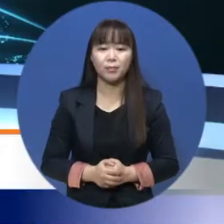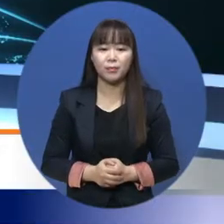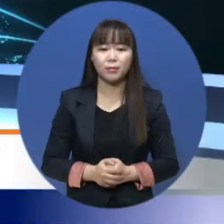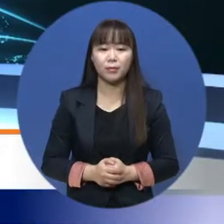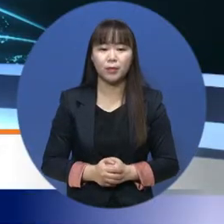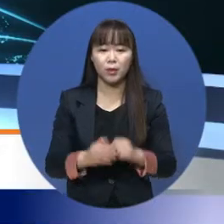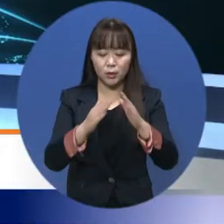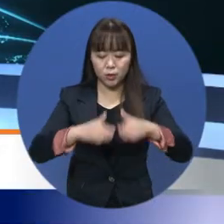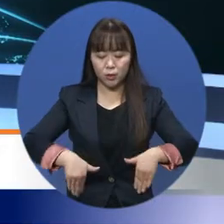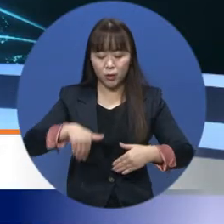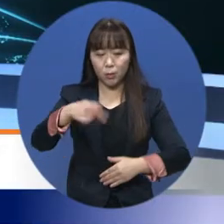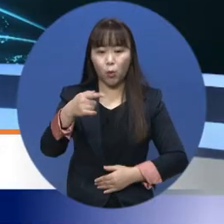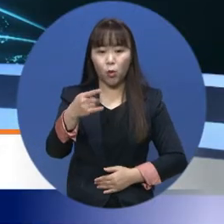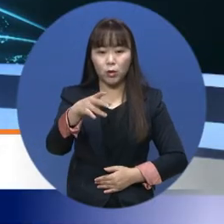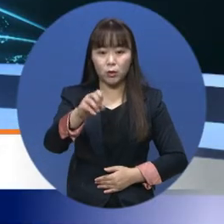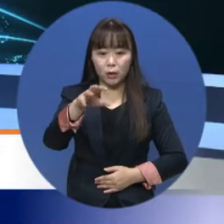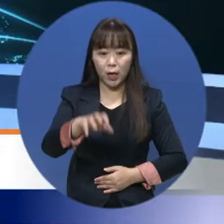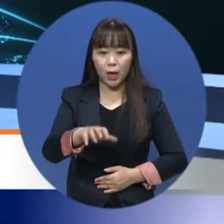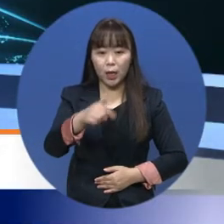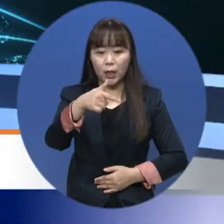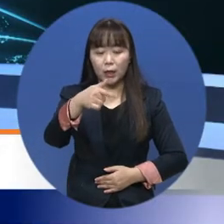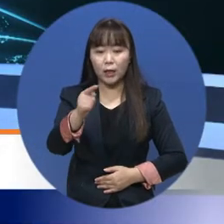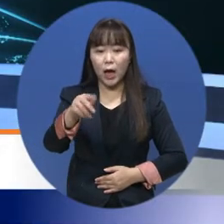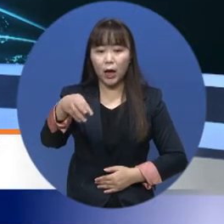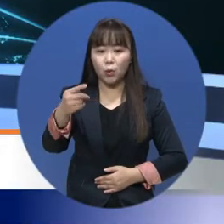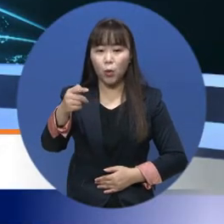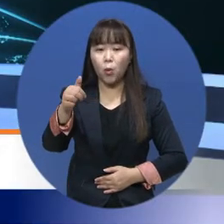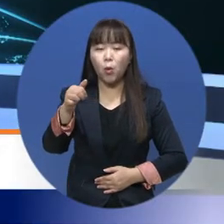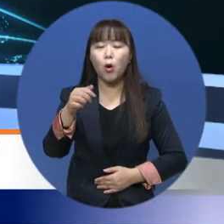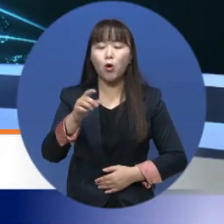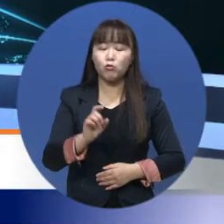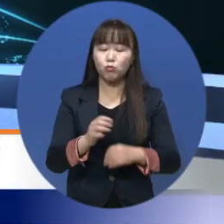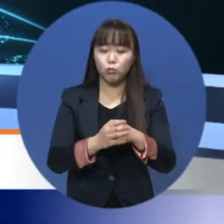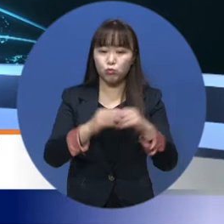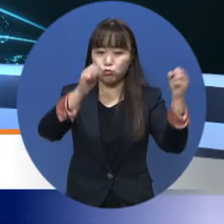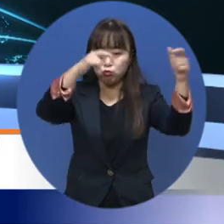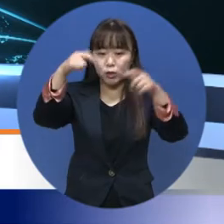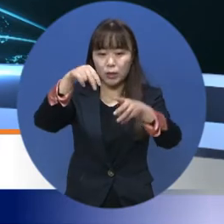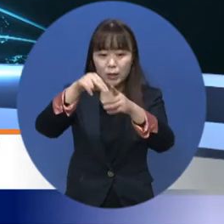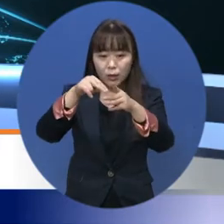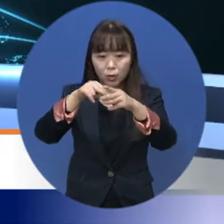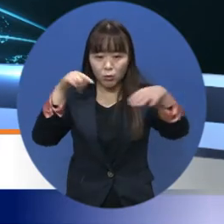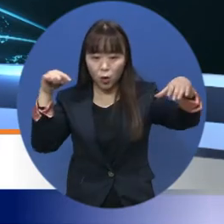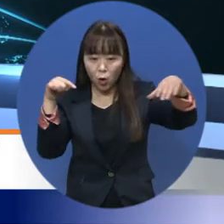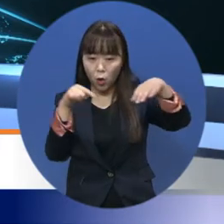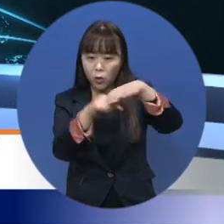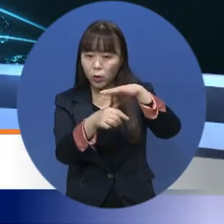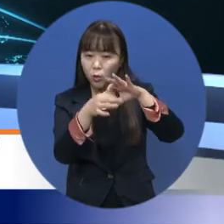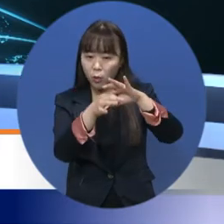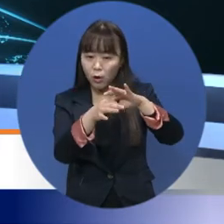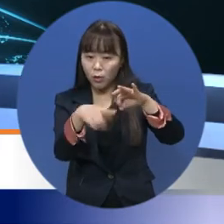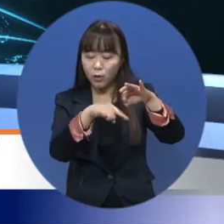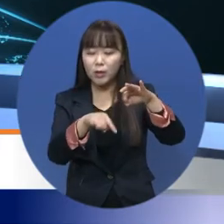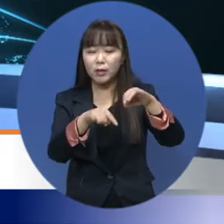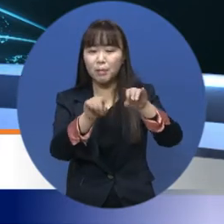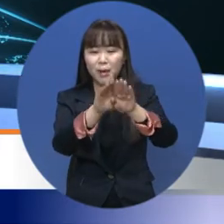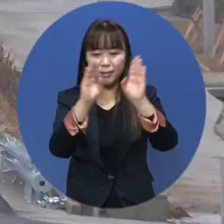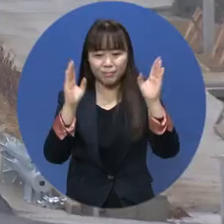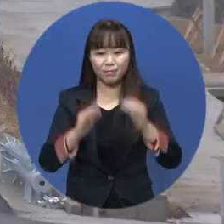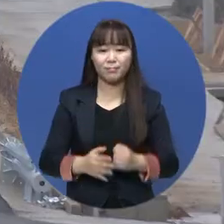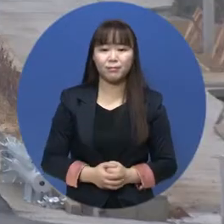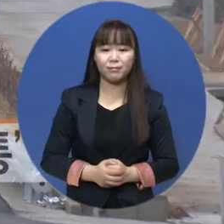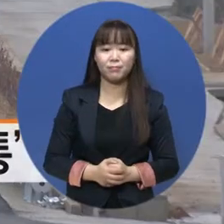전남 고분군을 나로우주센터 로 가는 위험도 로고가 늘 터널로 개설은 선형 개량 구간이 개통했습니다